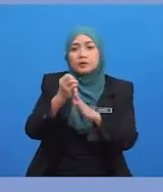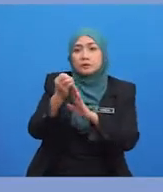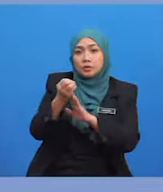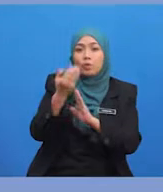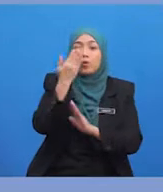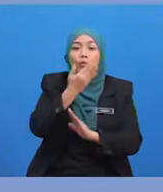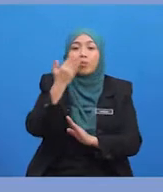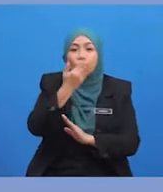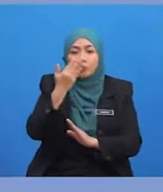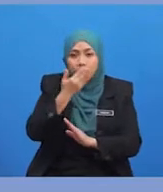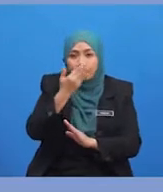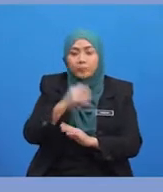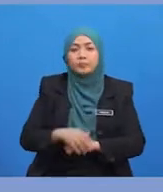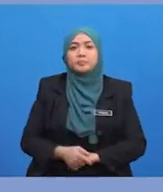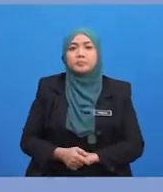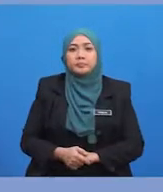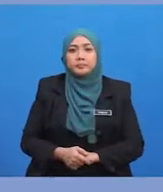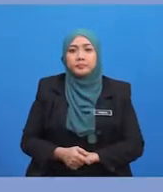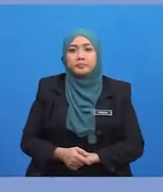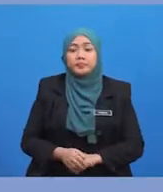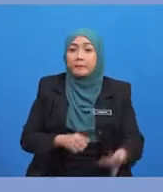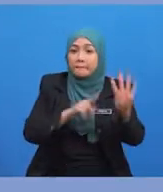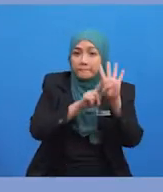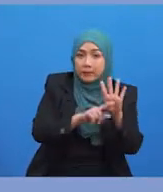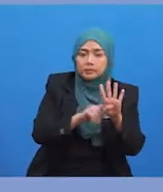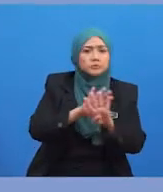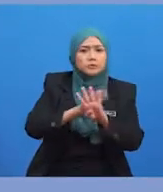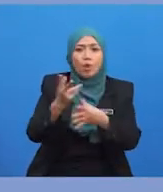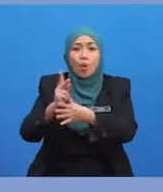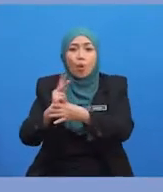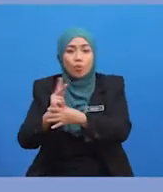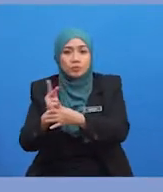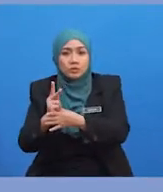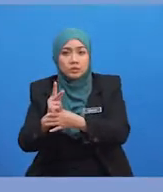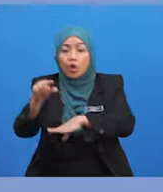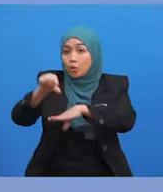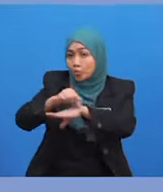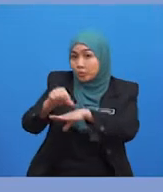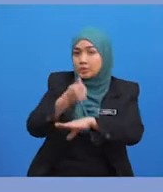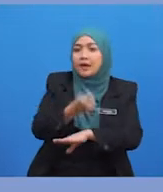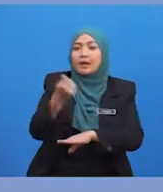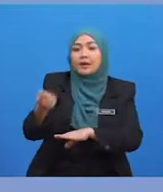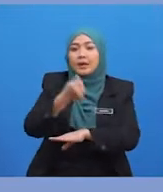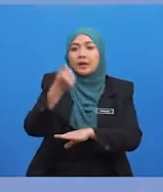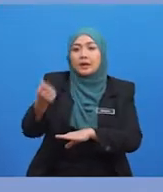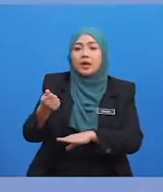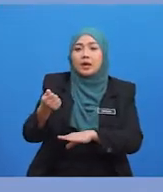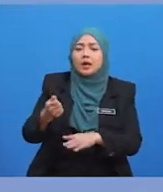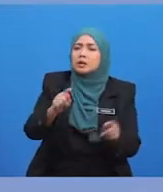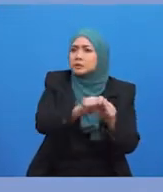sapu tangan. Tidak berkongsi menggunakan peralatan peribadi seperti